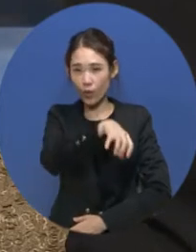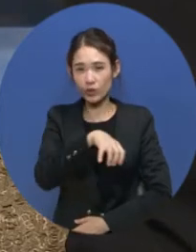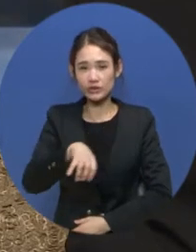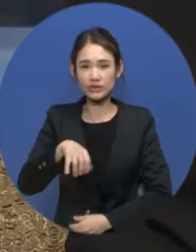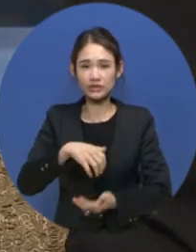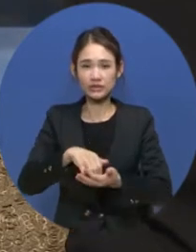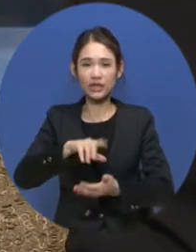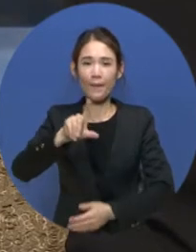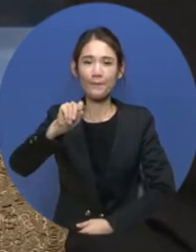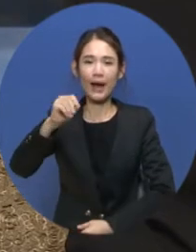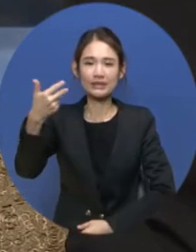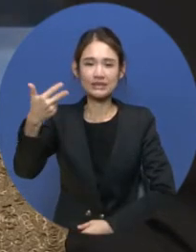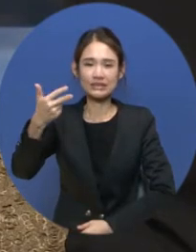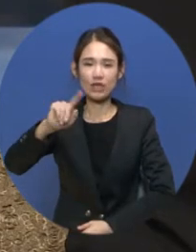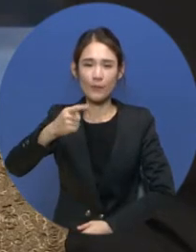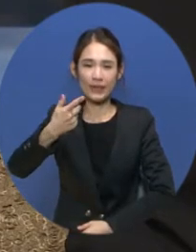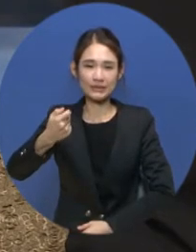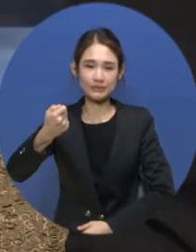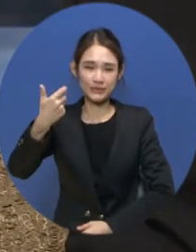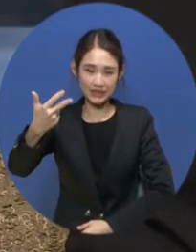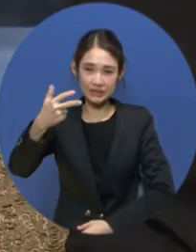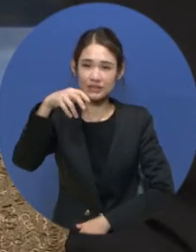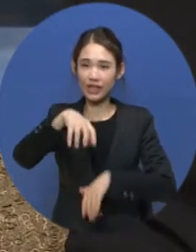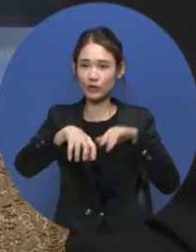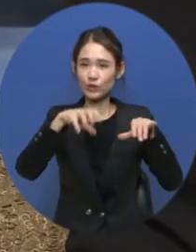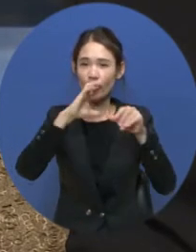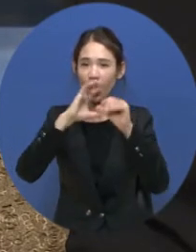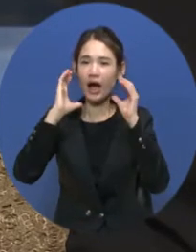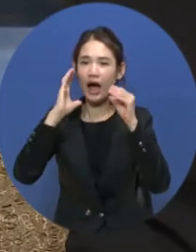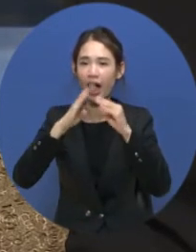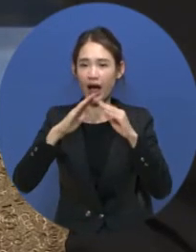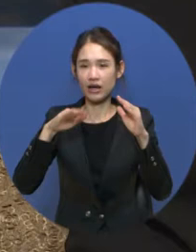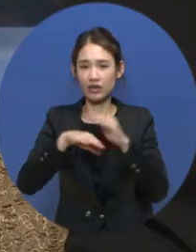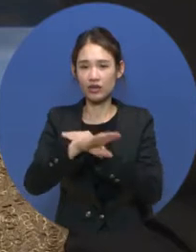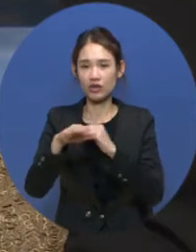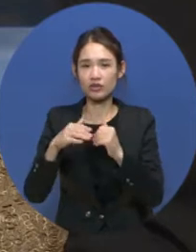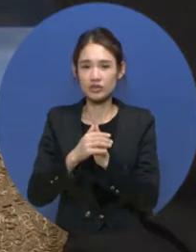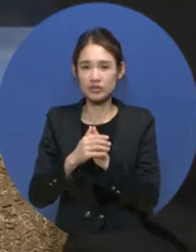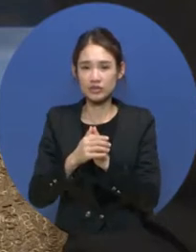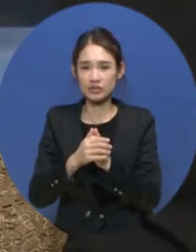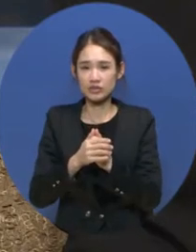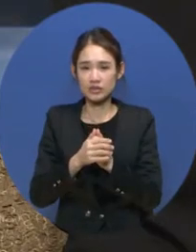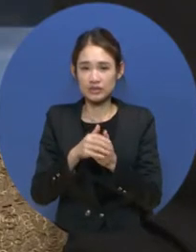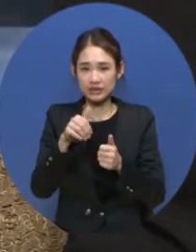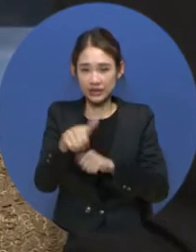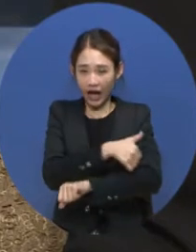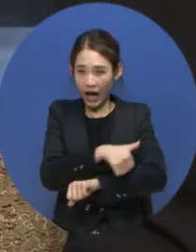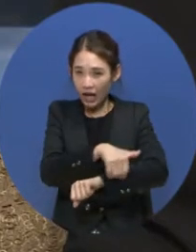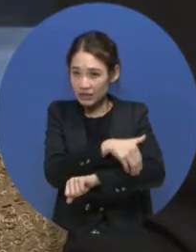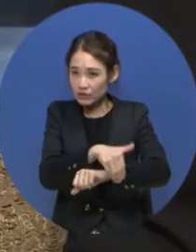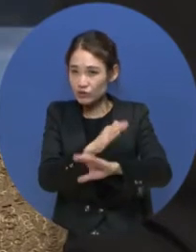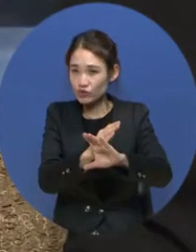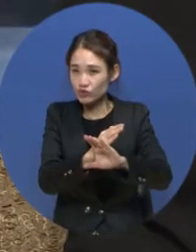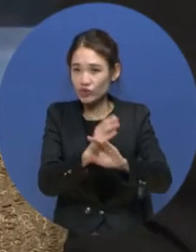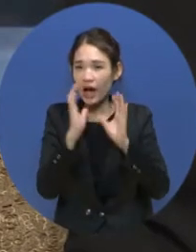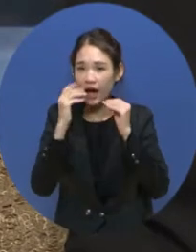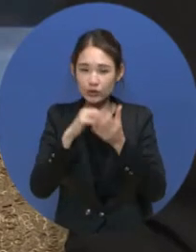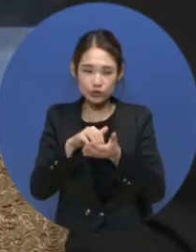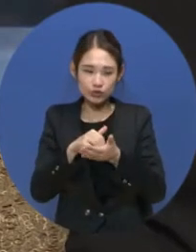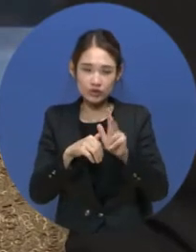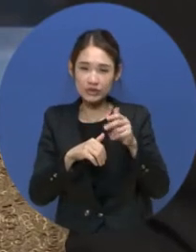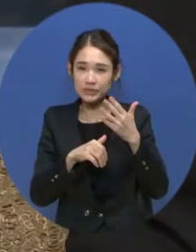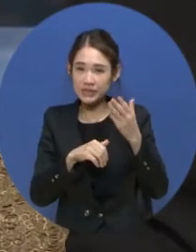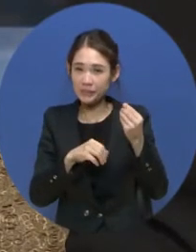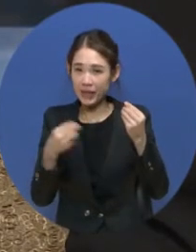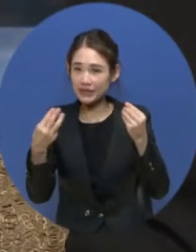17,117개소 어린이집이 있고요. 가정 어린이집이 있고요. 그다음에 재원 아동은 27만 3천 정도가 3천 명 정도가 됩니다.